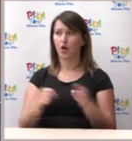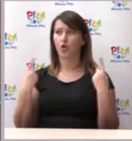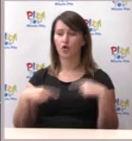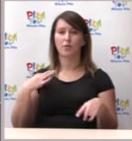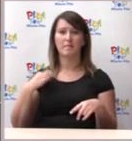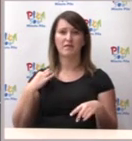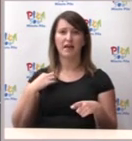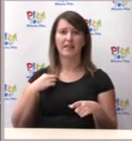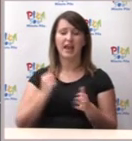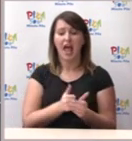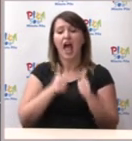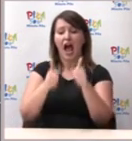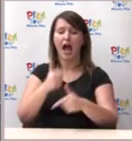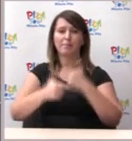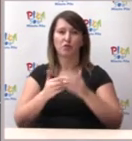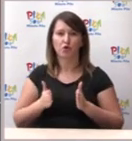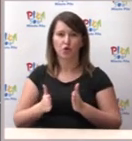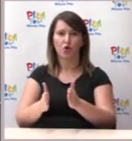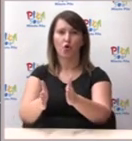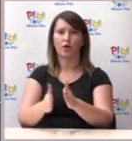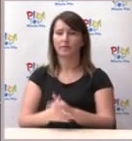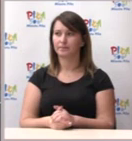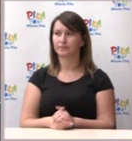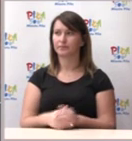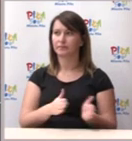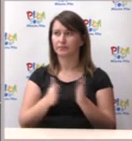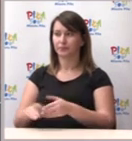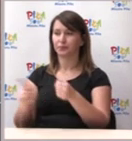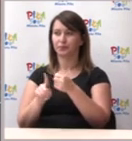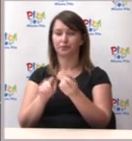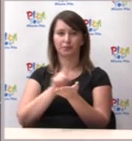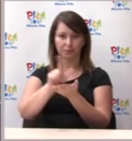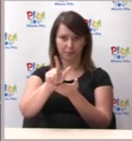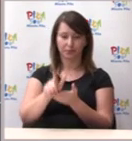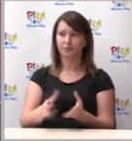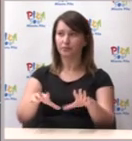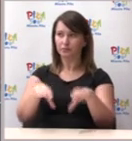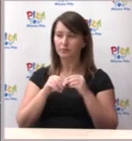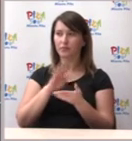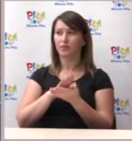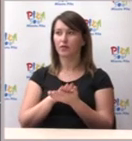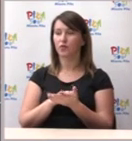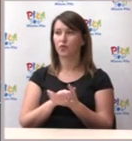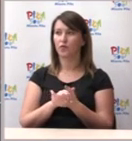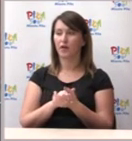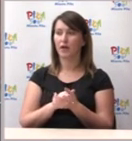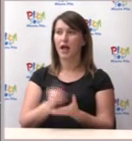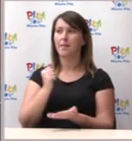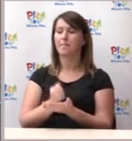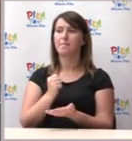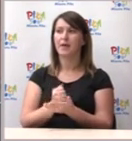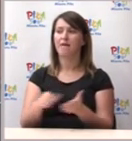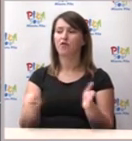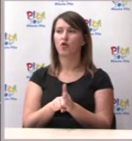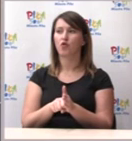drogę gminną. W punkcie 12 Rada podjęła uchwałę w sprawie nabycia do zasobów gminy Piła prawa użytkowania